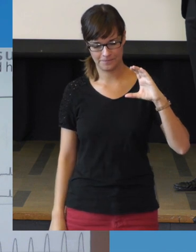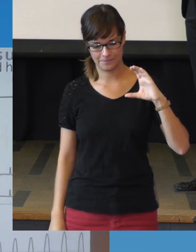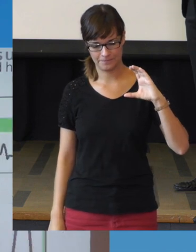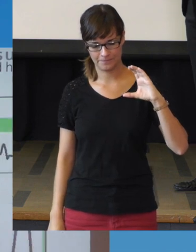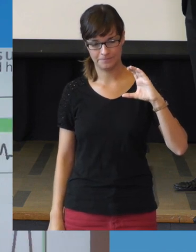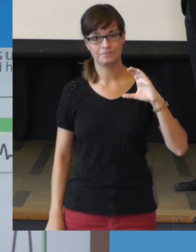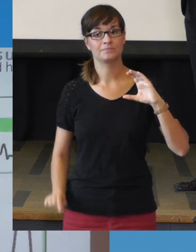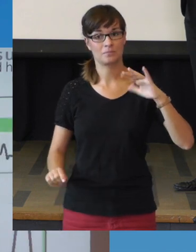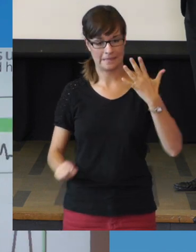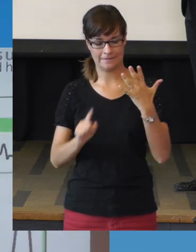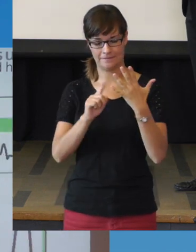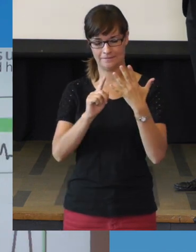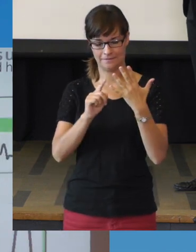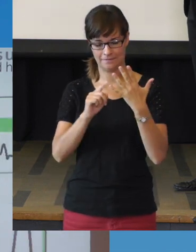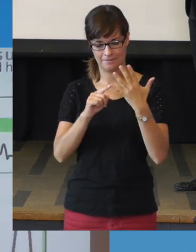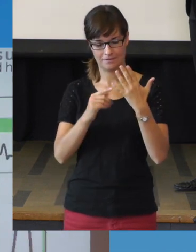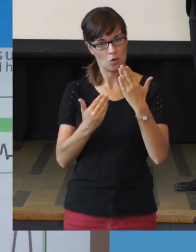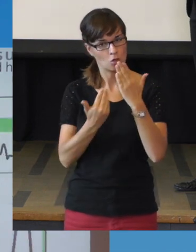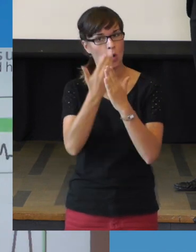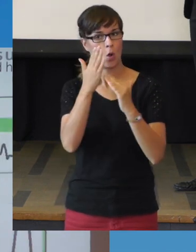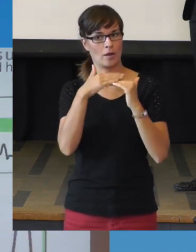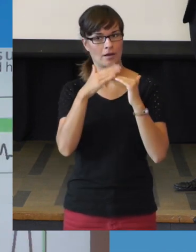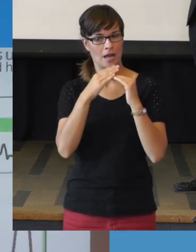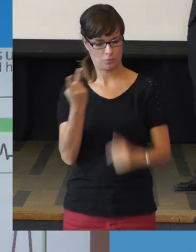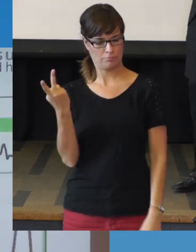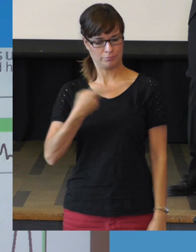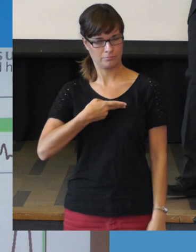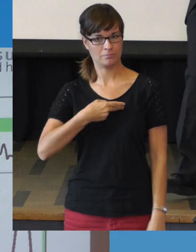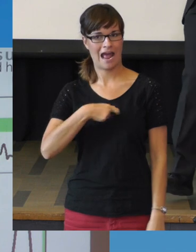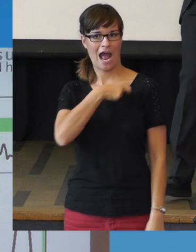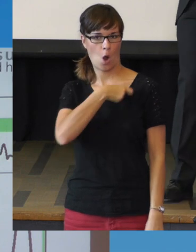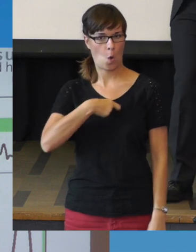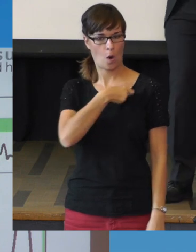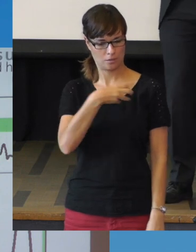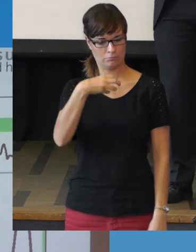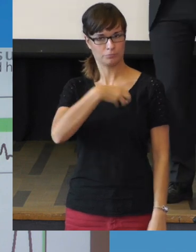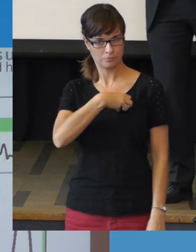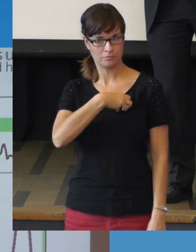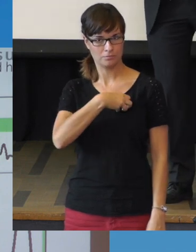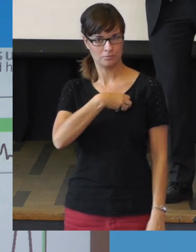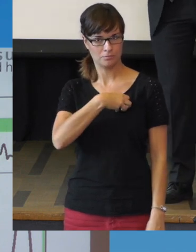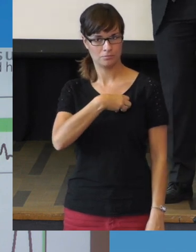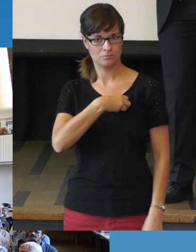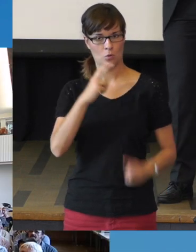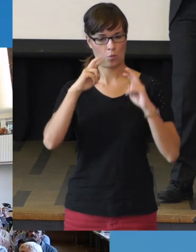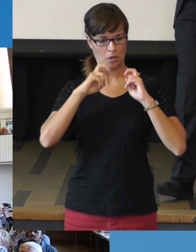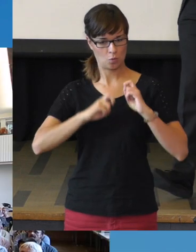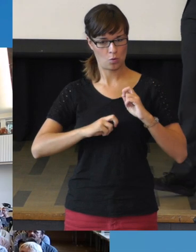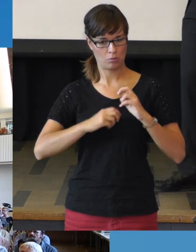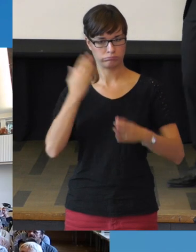Und danach sitzt die neue Klappe in der Aortenposition und die Untersuchung kann beendet werden.